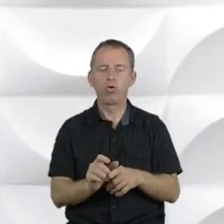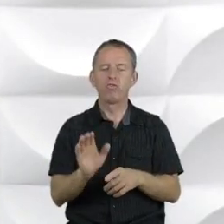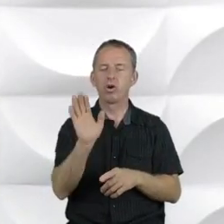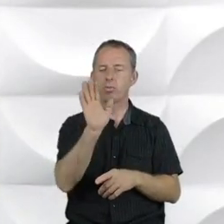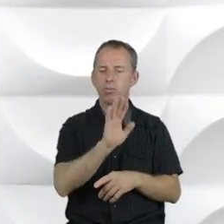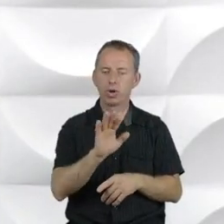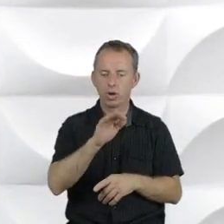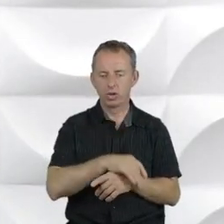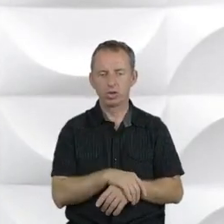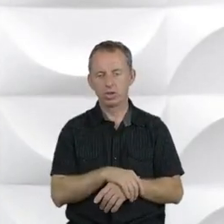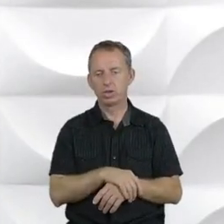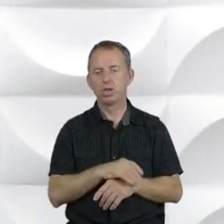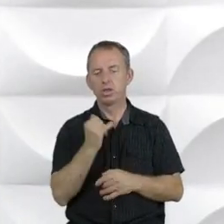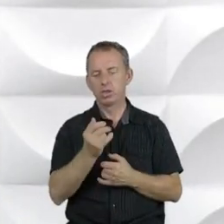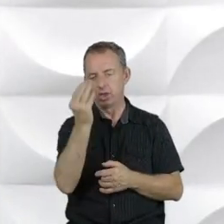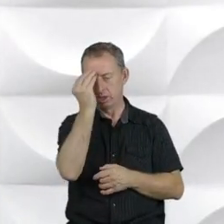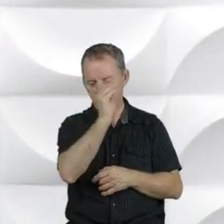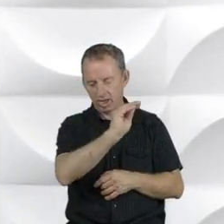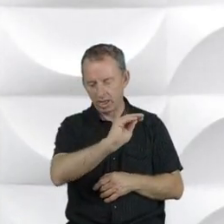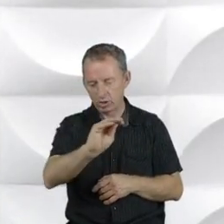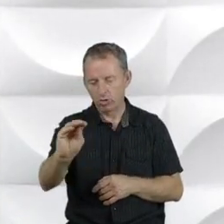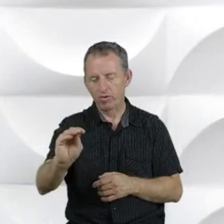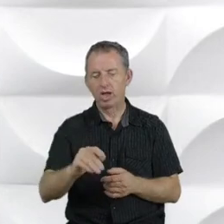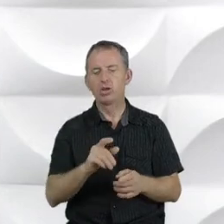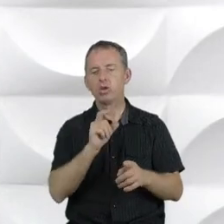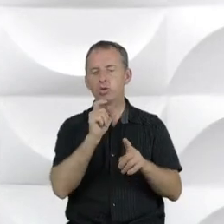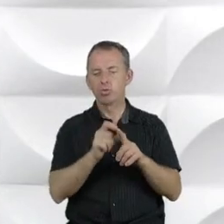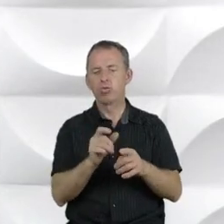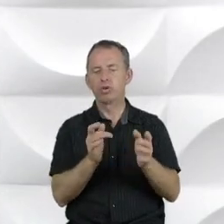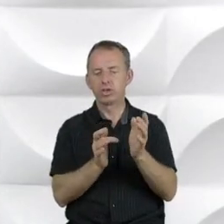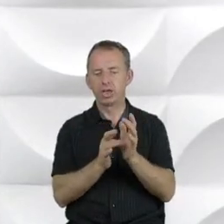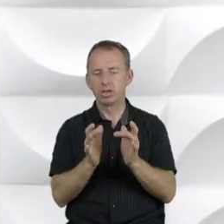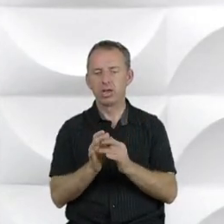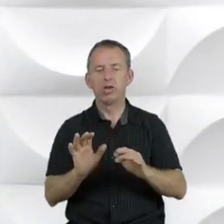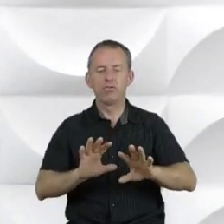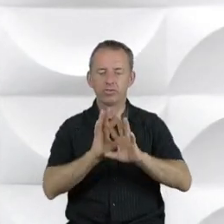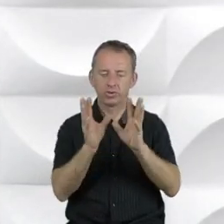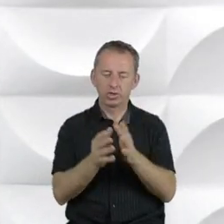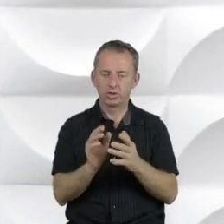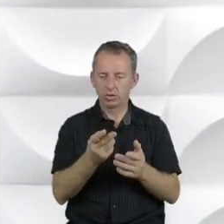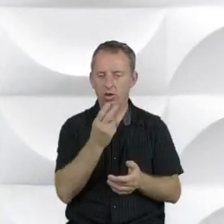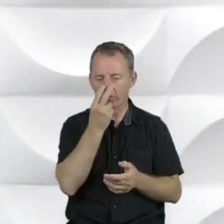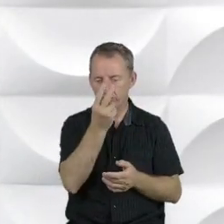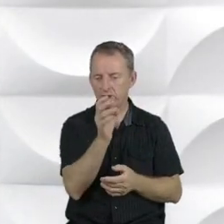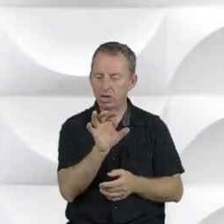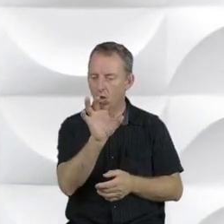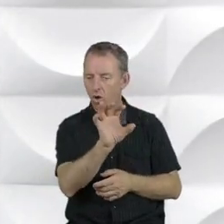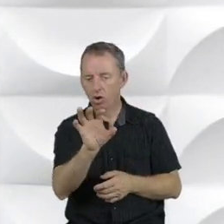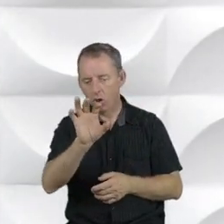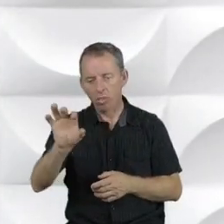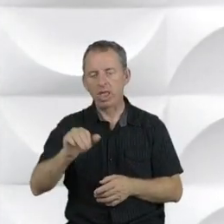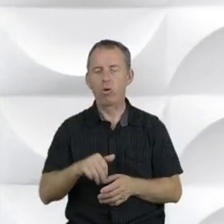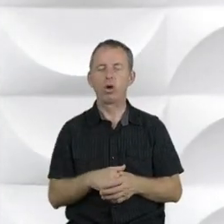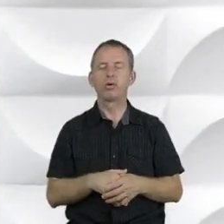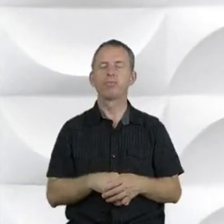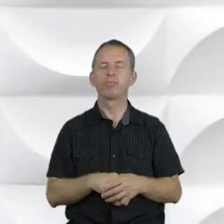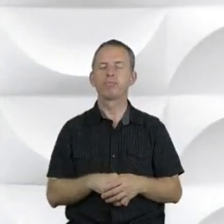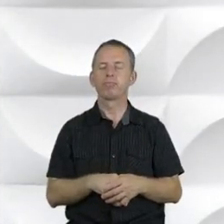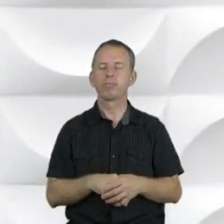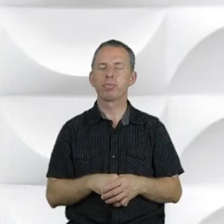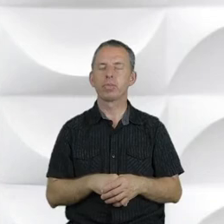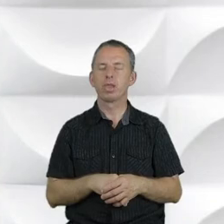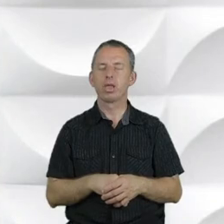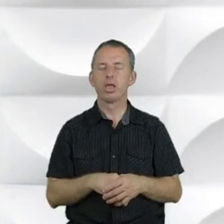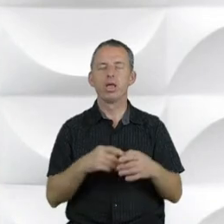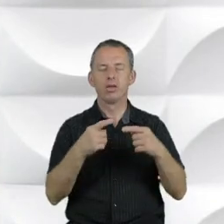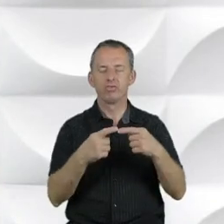i zwiastowaniu Jezusa Chrystusa, wszystkiemu, co w widzeniu oglądał. A